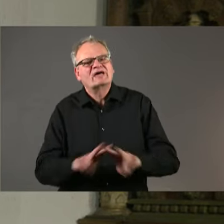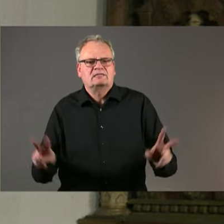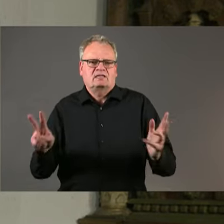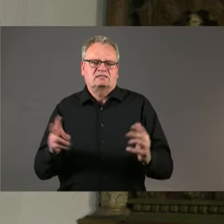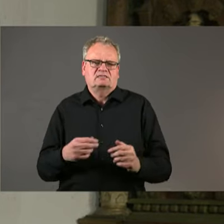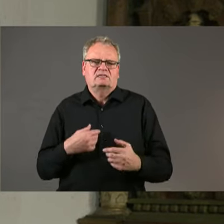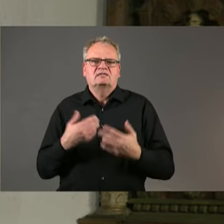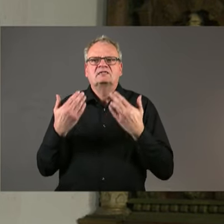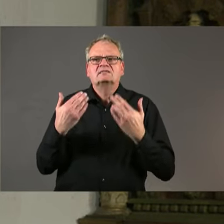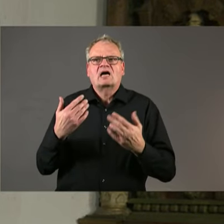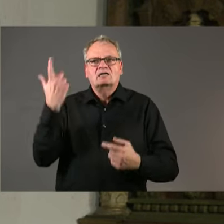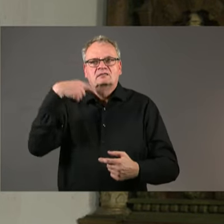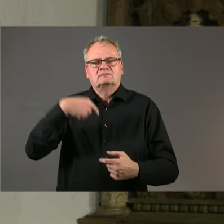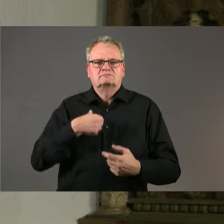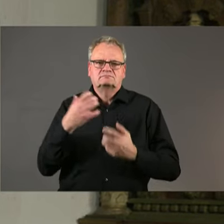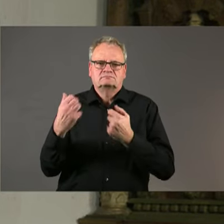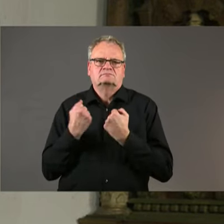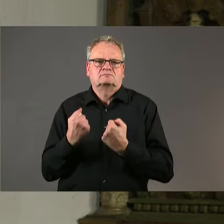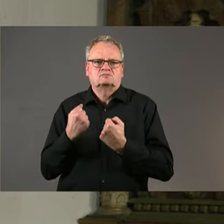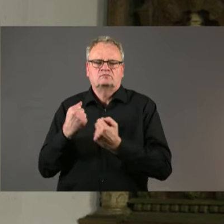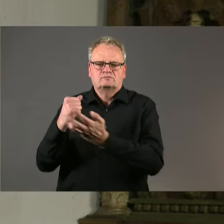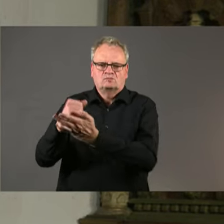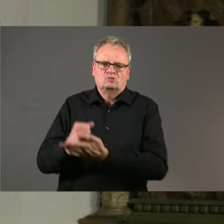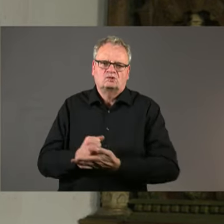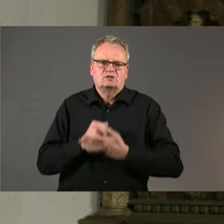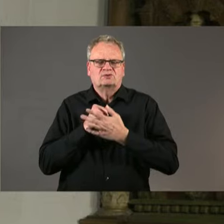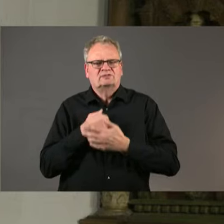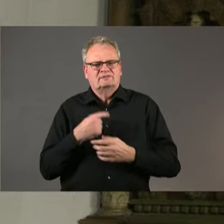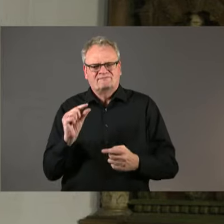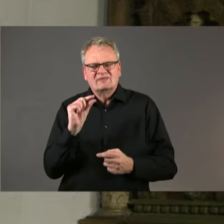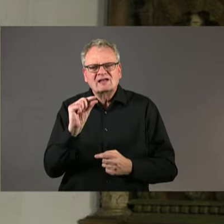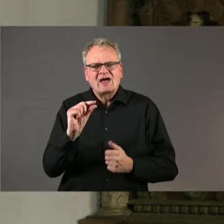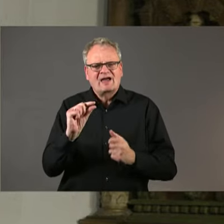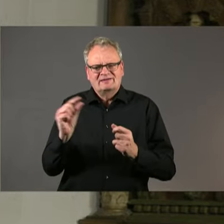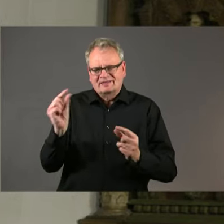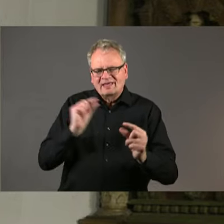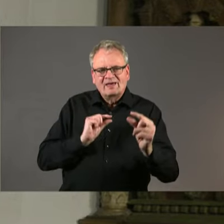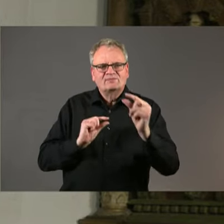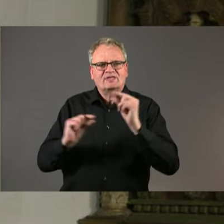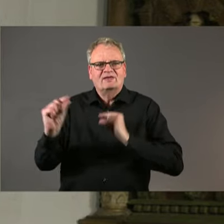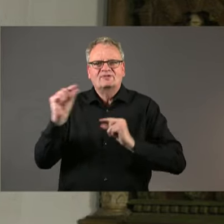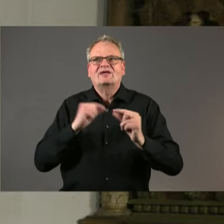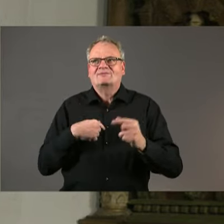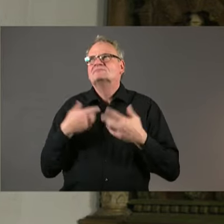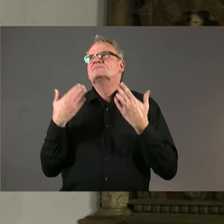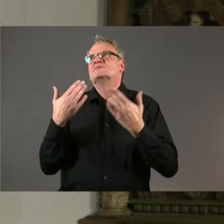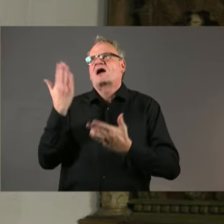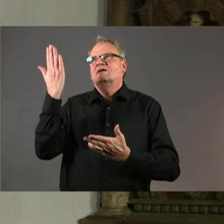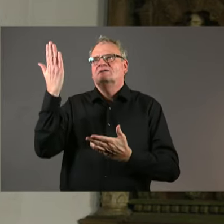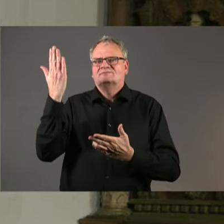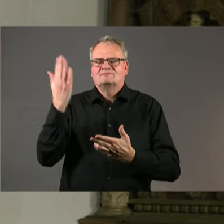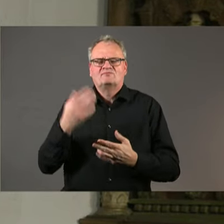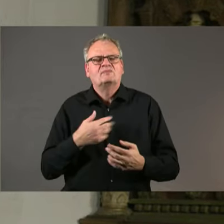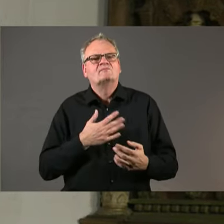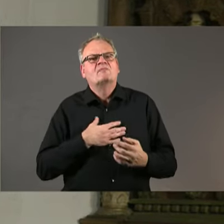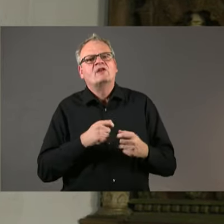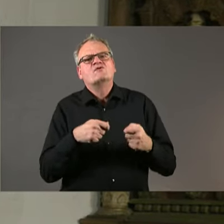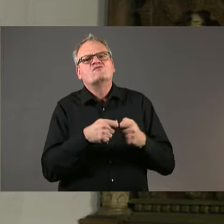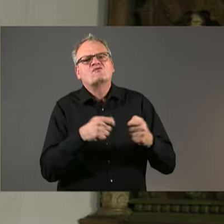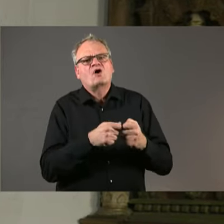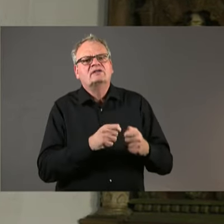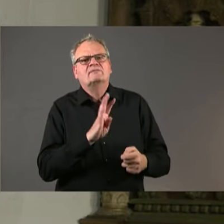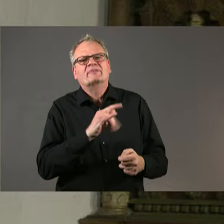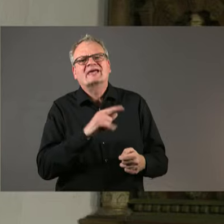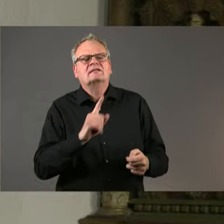dir, dass du mich nicht loslässt. Ich danke dir für kleine Lichtblicke, die du mir immer wieder schickst. Ich bitte dich für meine Freundin